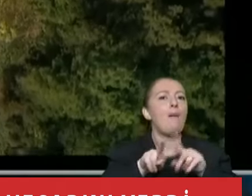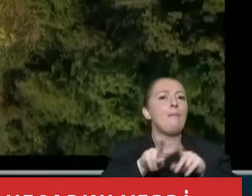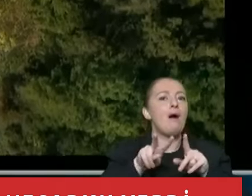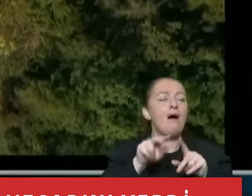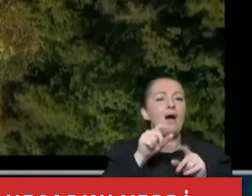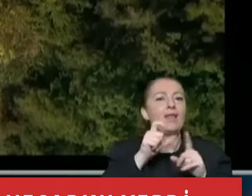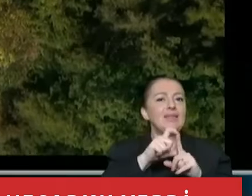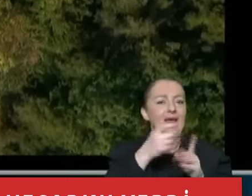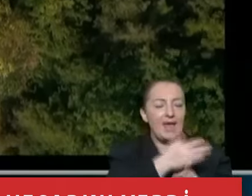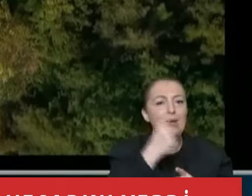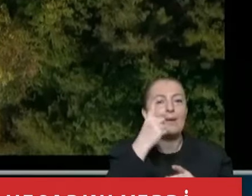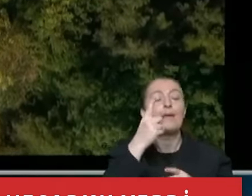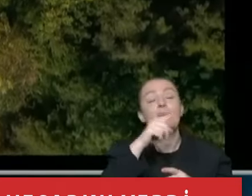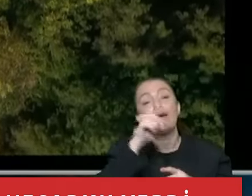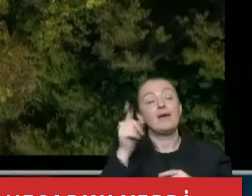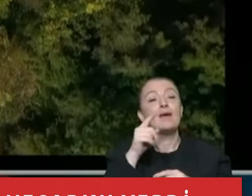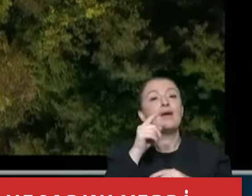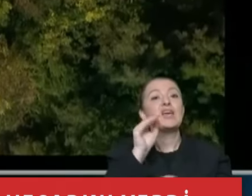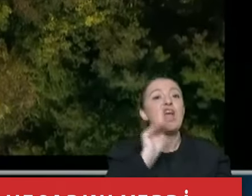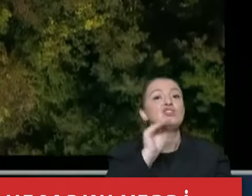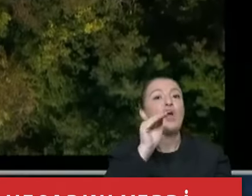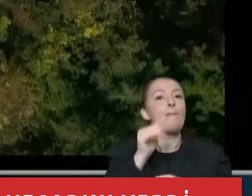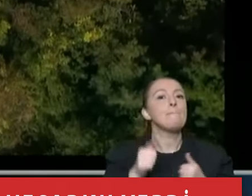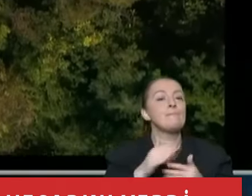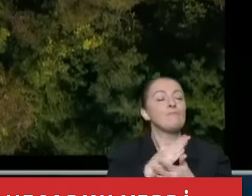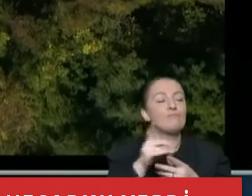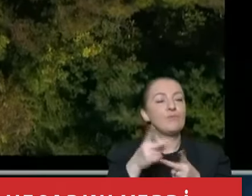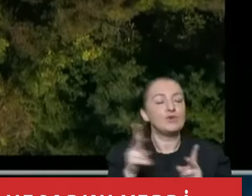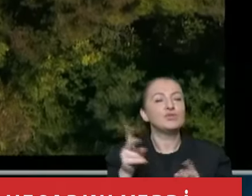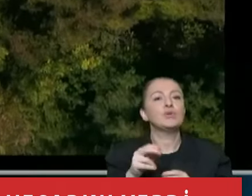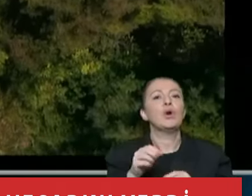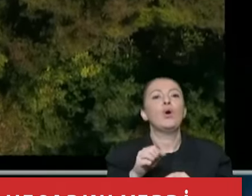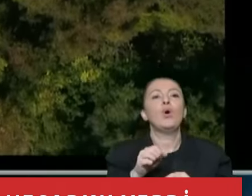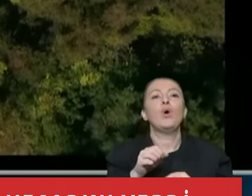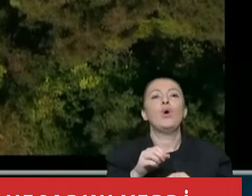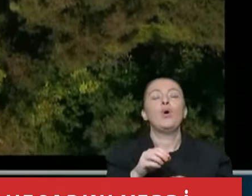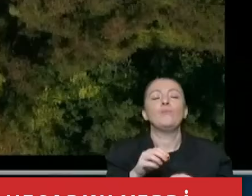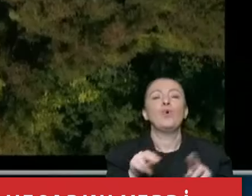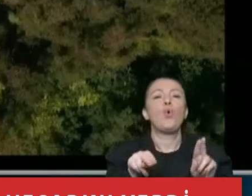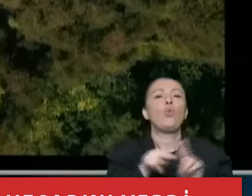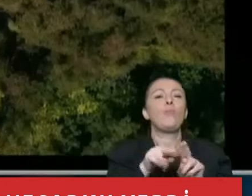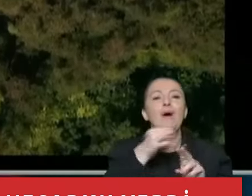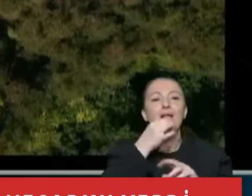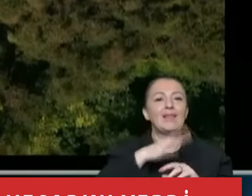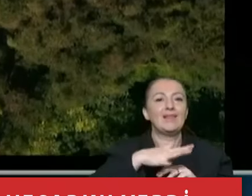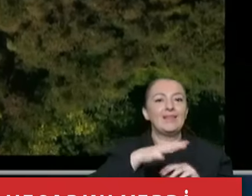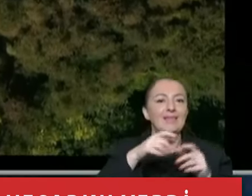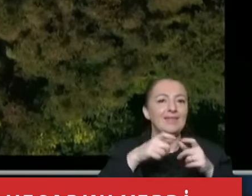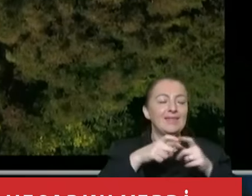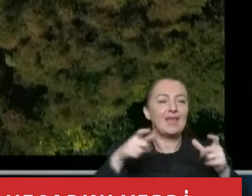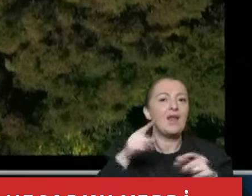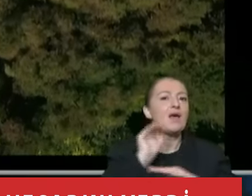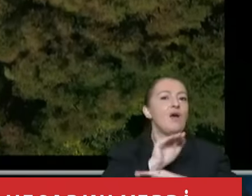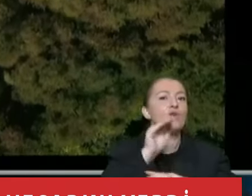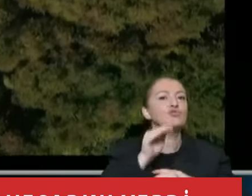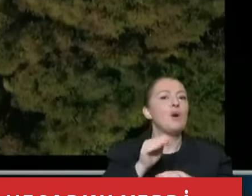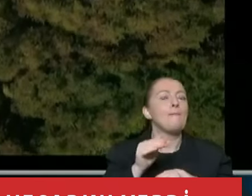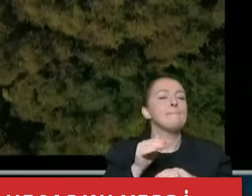yaşam Vadisinin ilk etabını hizmete açtık kurbağalı dereyi ıslah ederek kurbağalıdere yaşam Vadisi projesinin